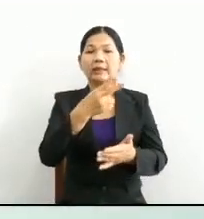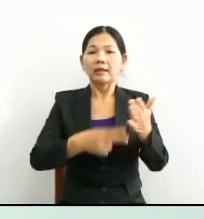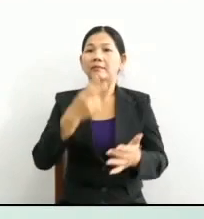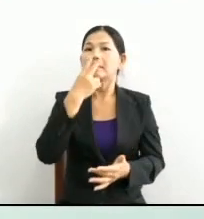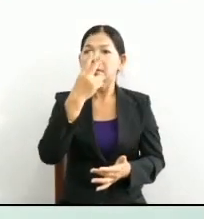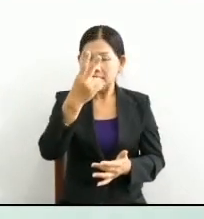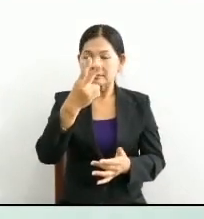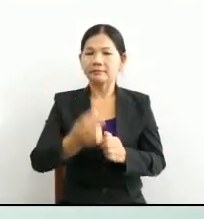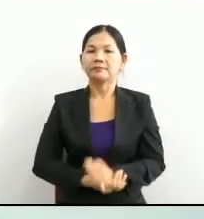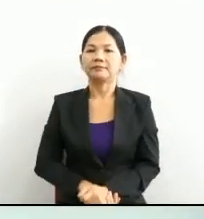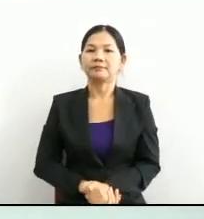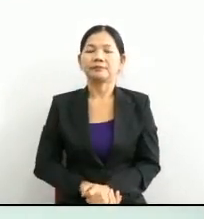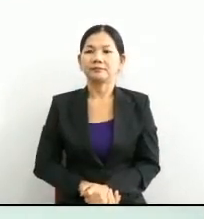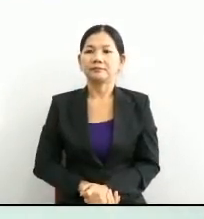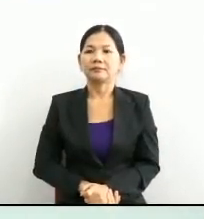mơ mơ